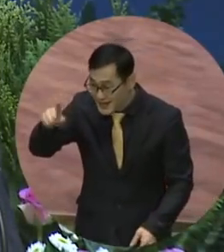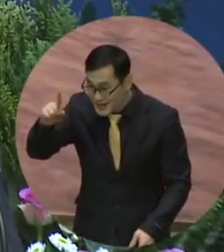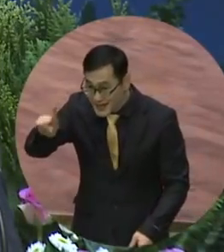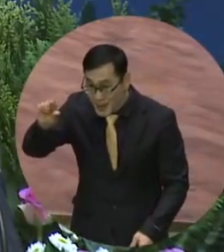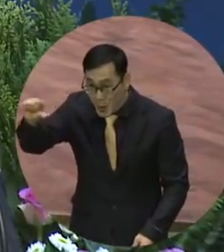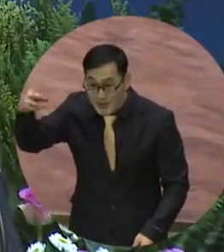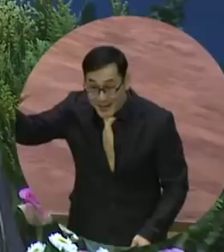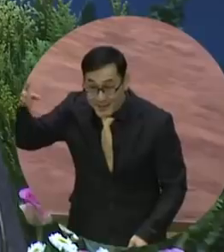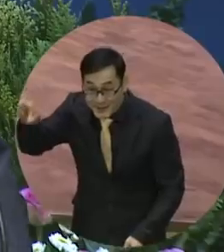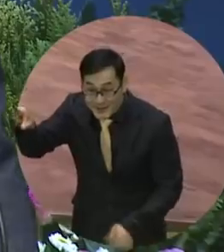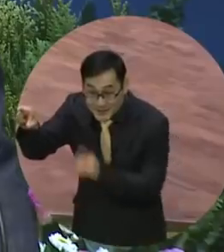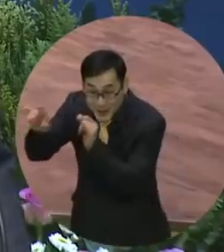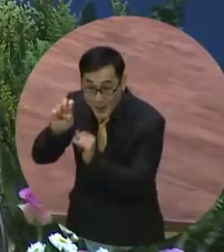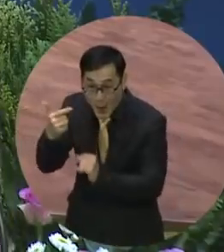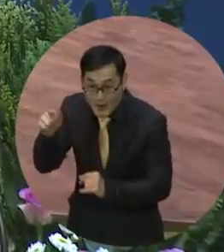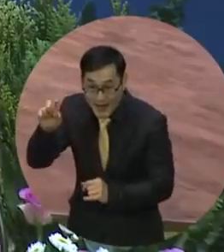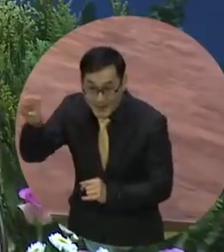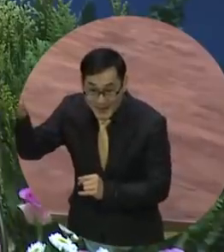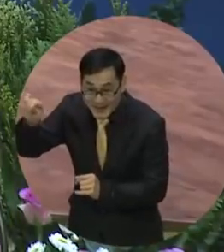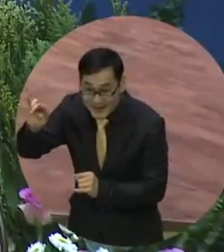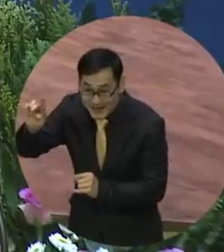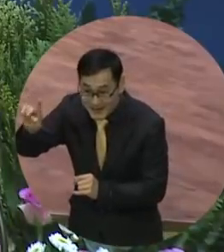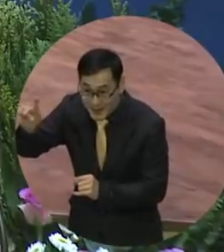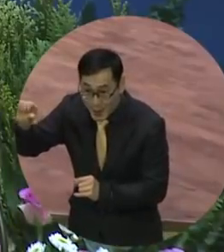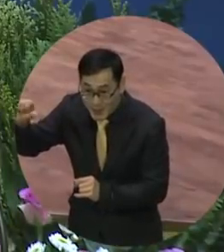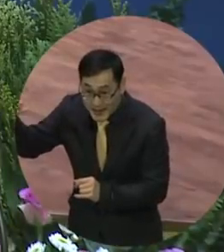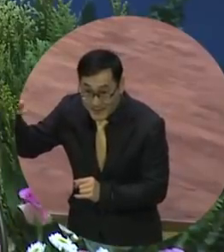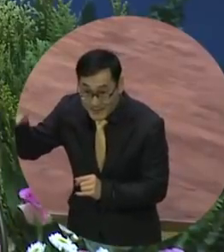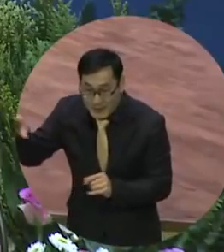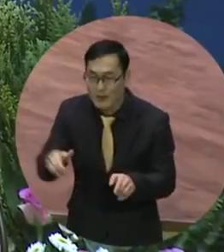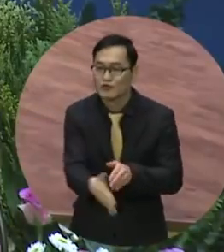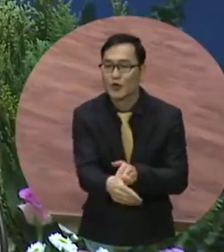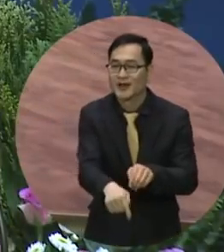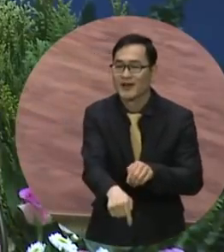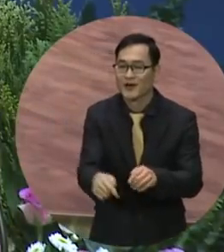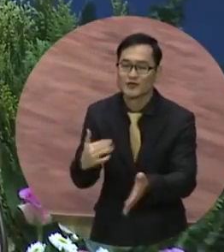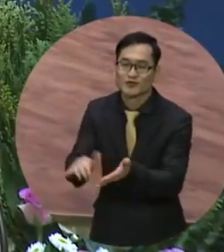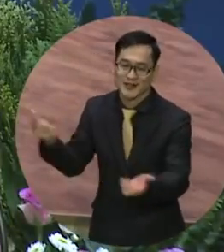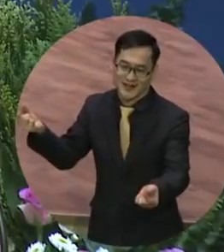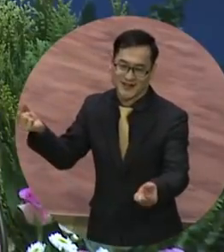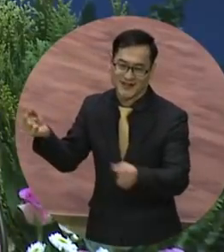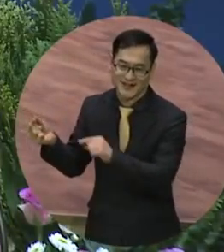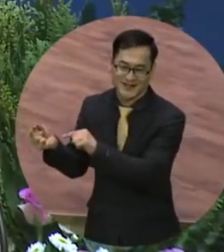이 153마리를 잡아요. 왜 이렇게 정확한 숫자를 말했냐?